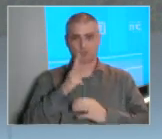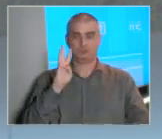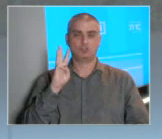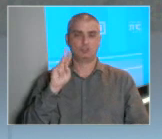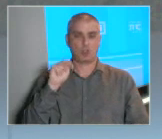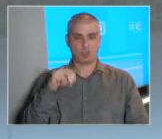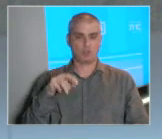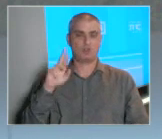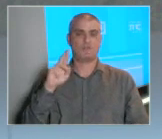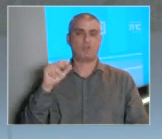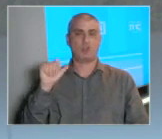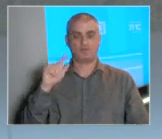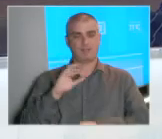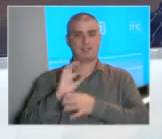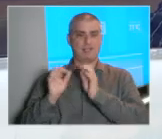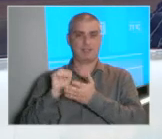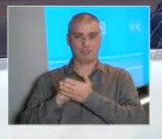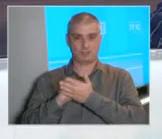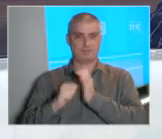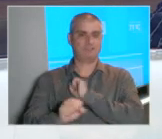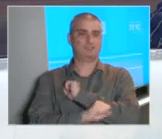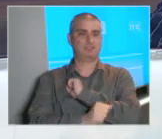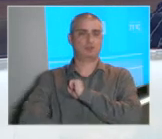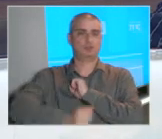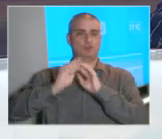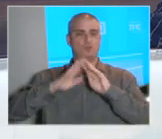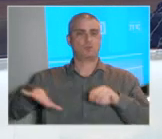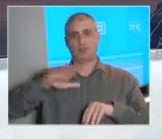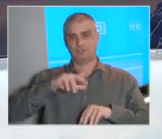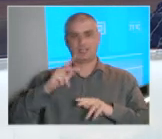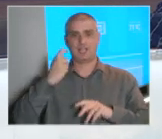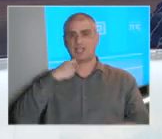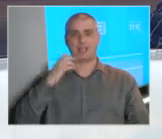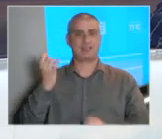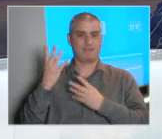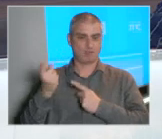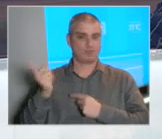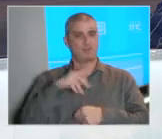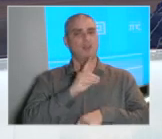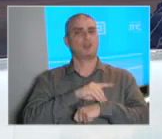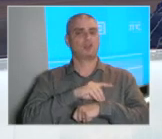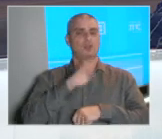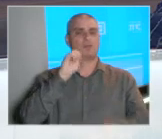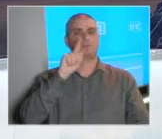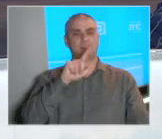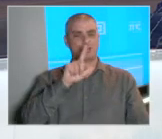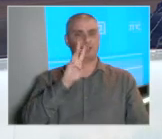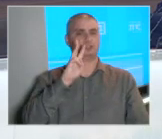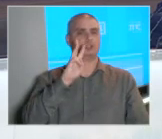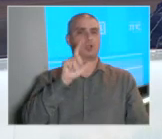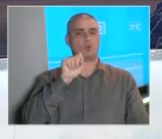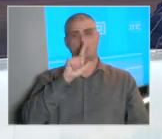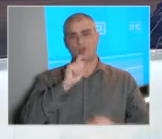שרון רופא אופיר, עיתונאית וסגנית ראש המועצה המקומית קריית טבעון, ודוקטור מזל שאול,